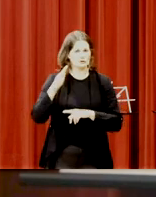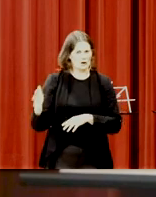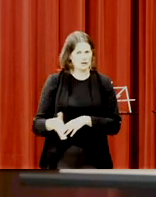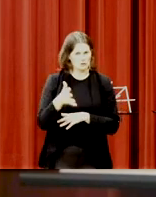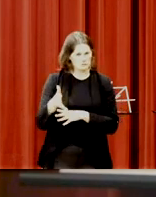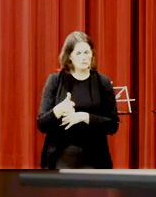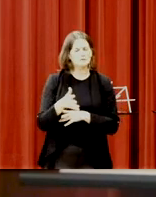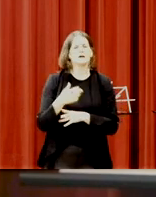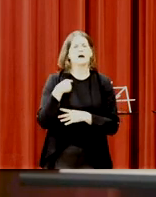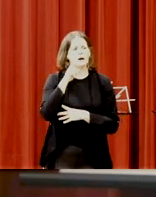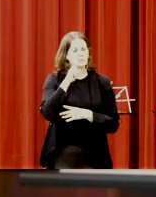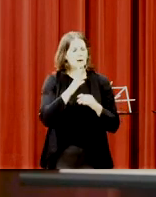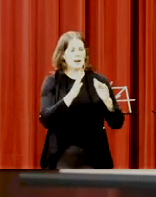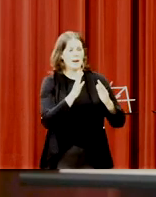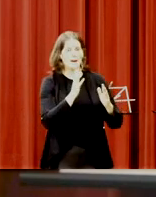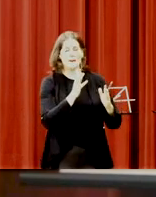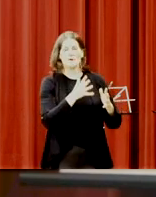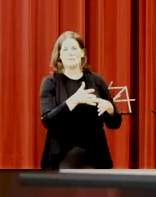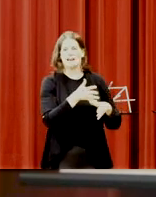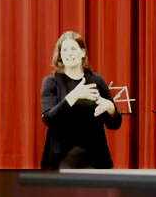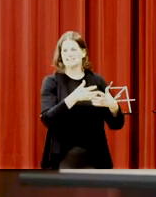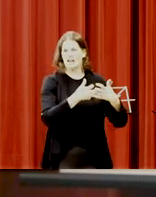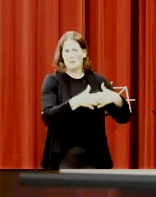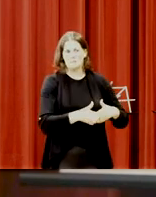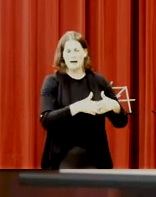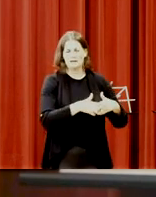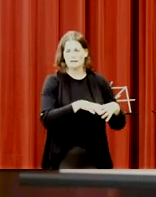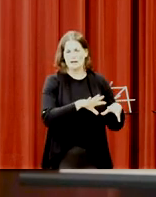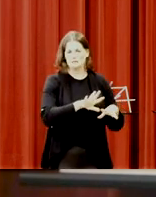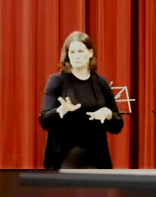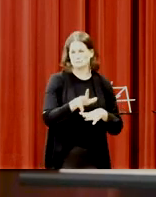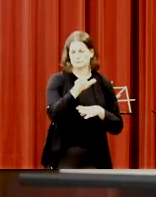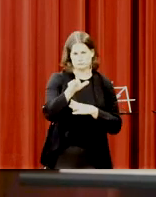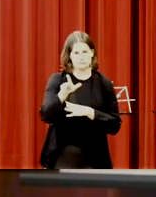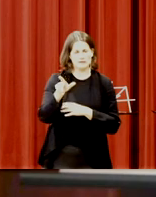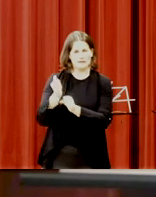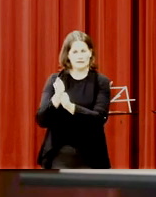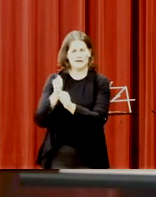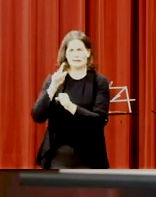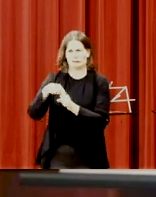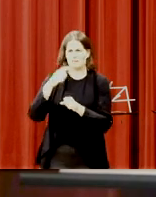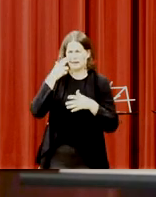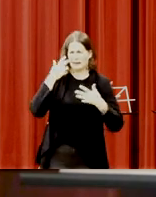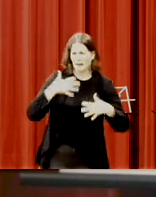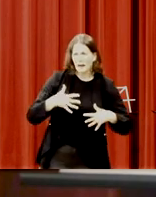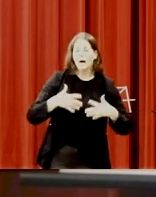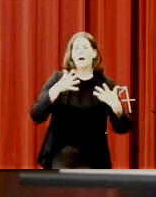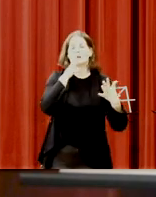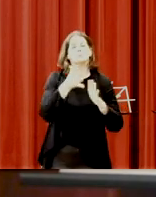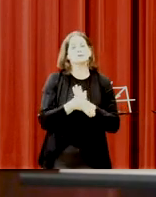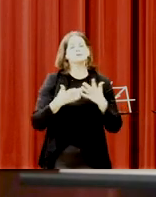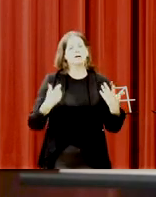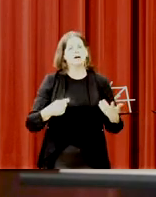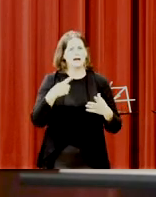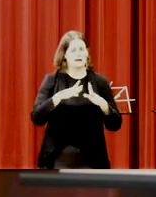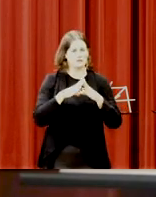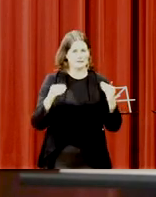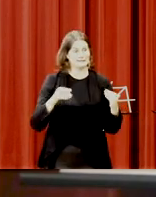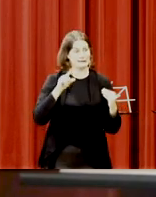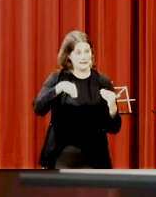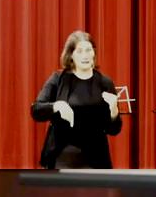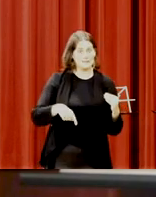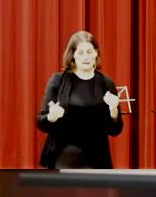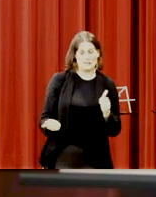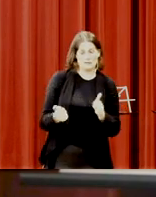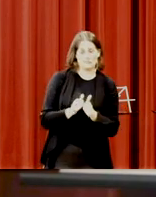la universitat també, no? Abans el president del Consell ens parlava del far del coneixement. Aquest far el